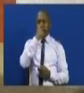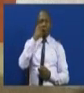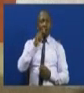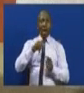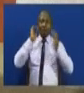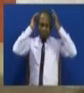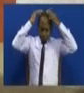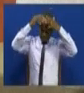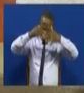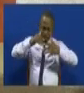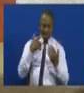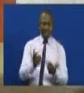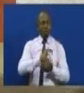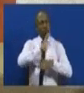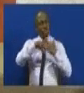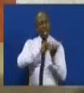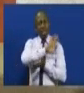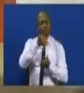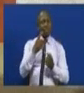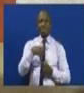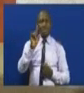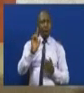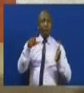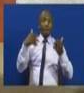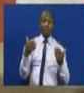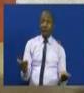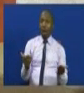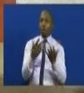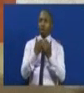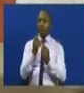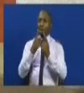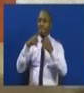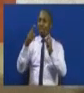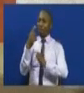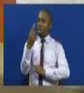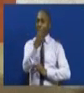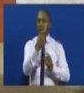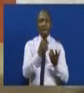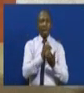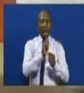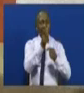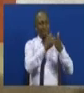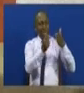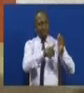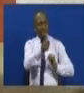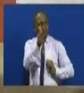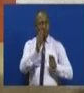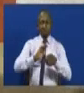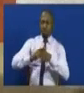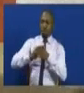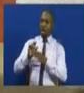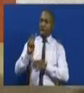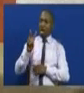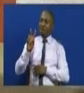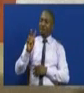wanajifukiza na hiyo yote. Hii kuchanganya ni sawa sawa ama unatakiwa mmea moja moja kati ya hiyo uliyoiainisha, na kutumia vixi kabla